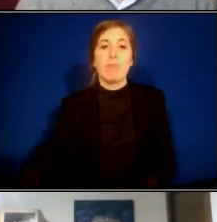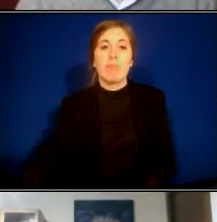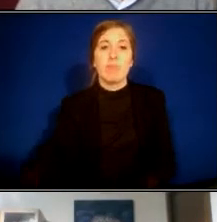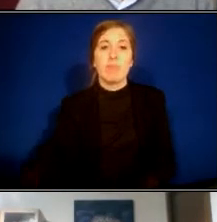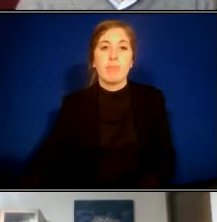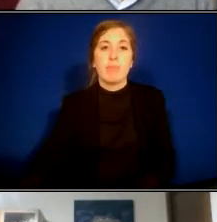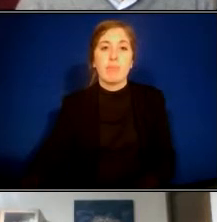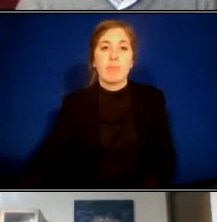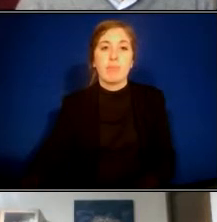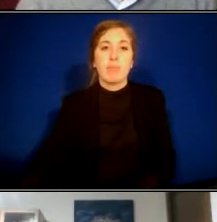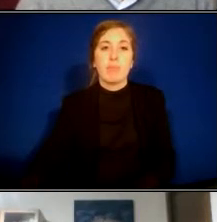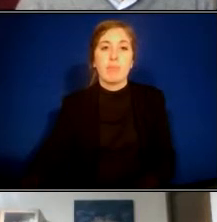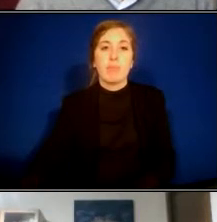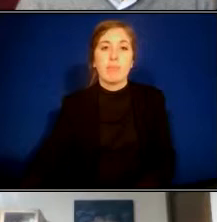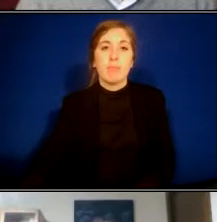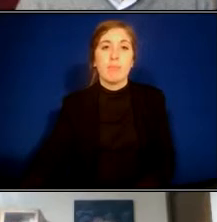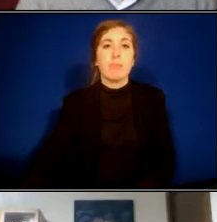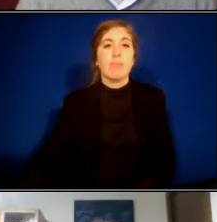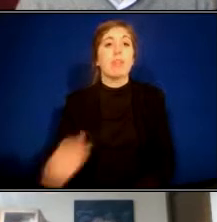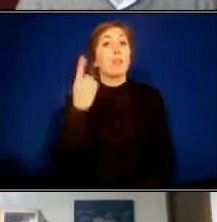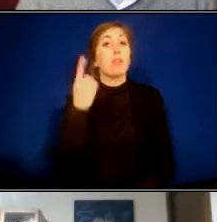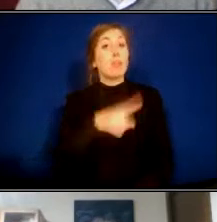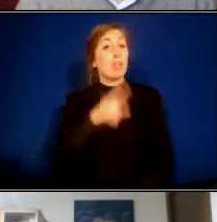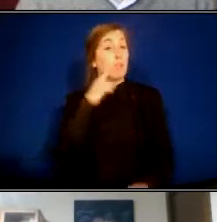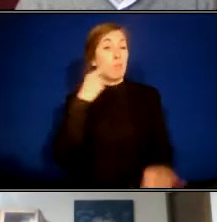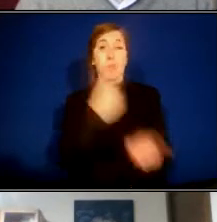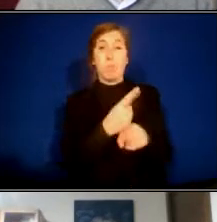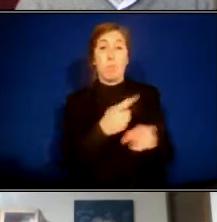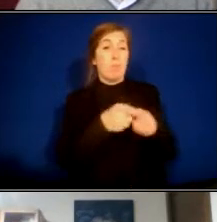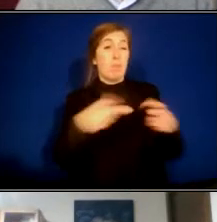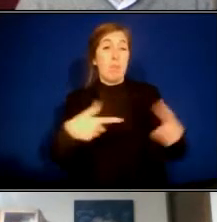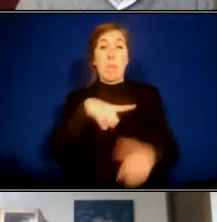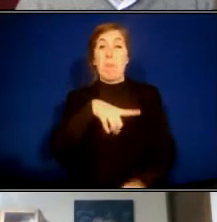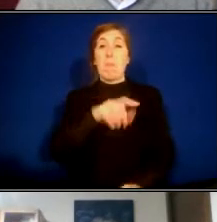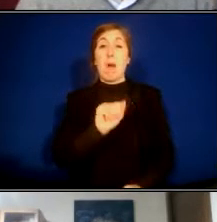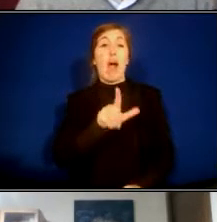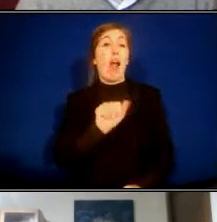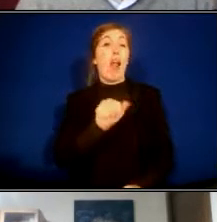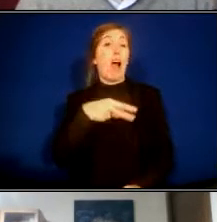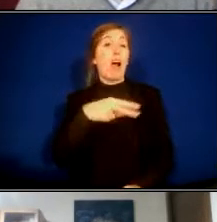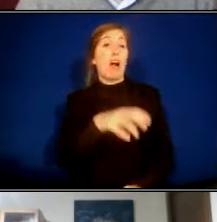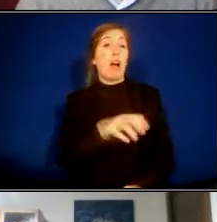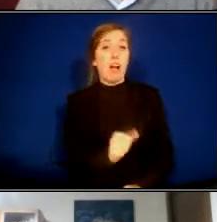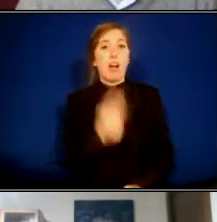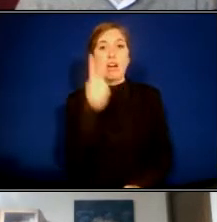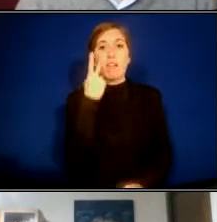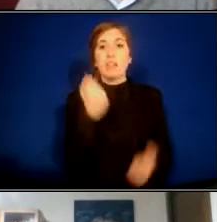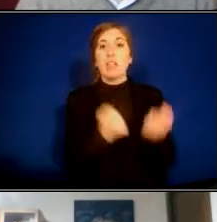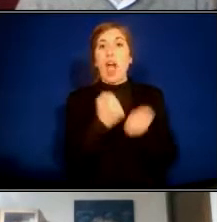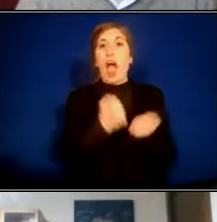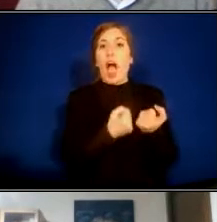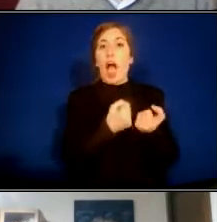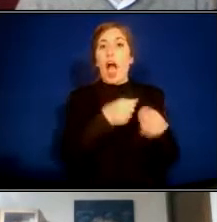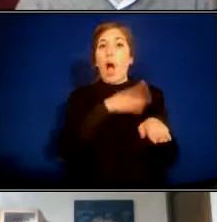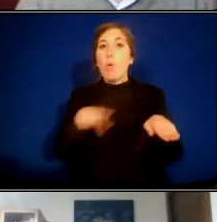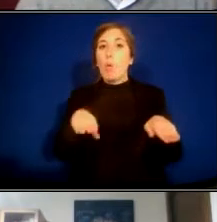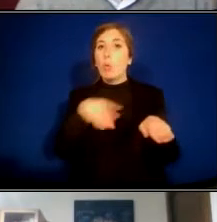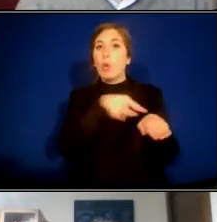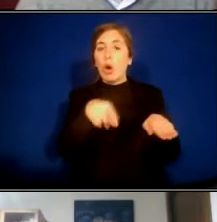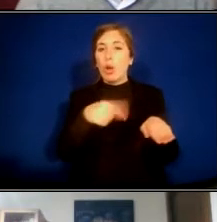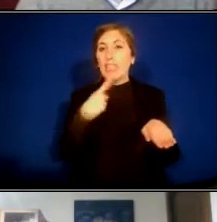Allora, qui ci troviamo sempre a Palanca e come vedete le auto sono proprio le auto che vi dicevo